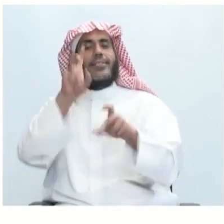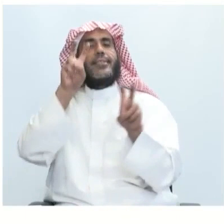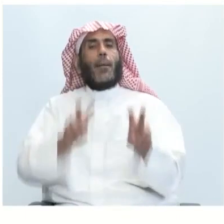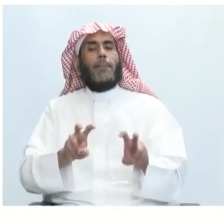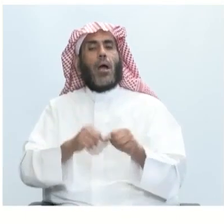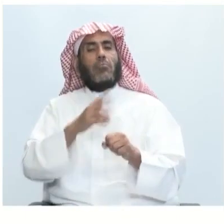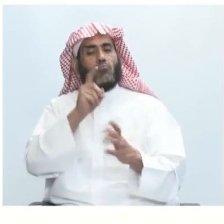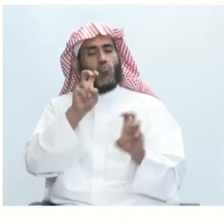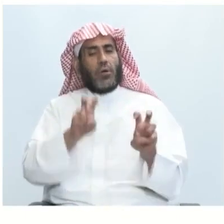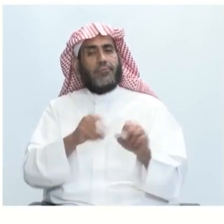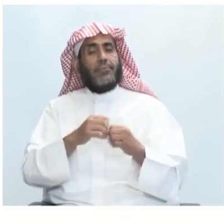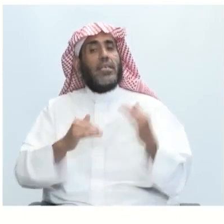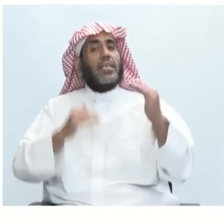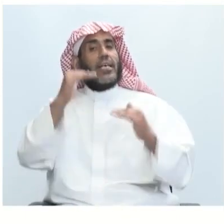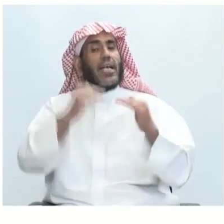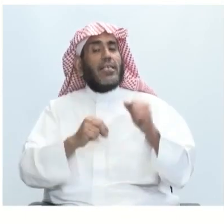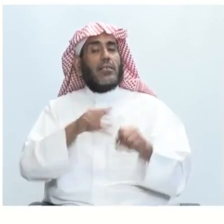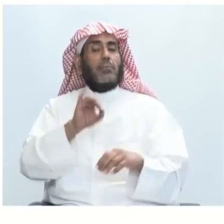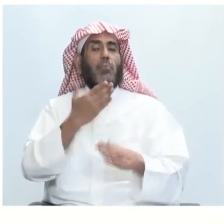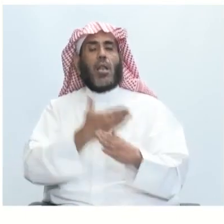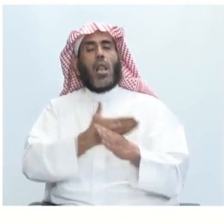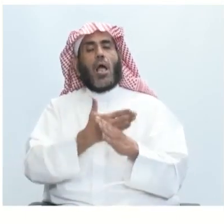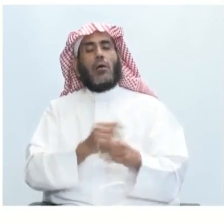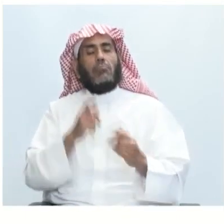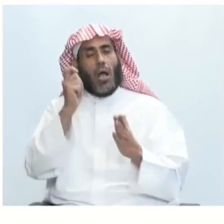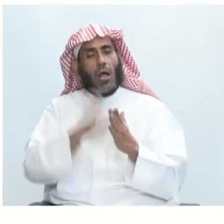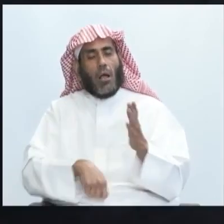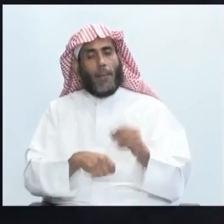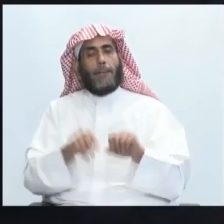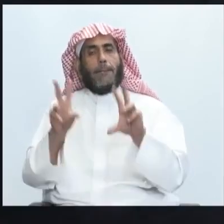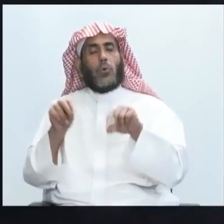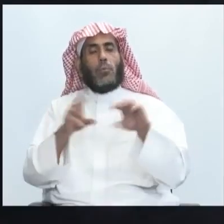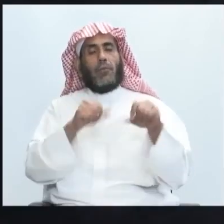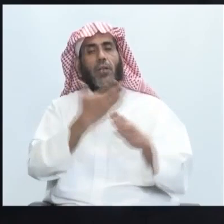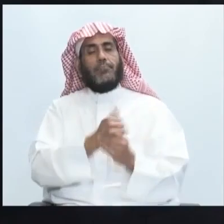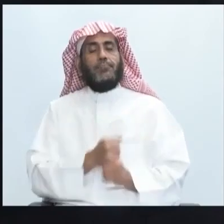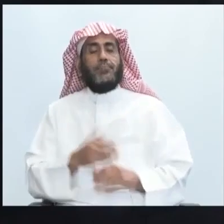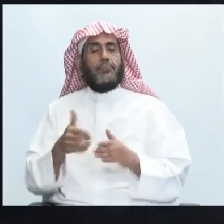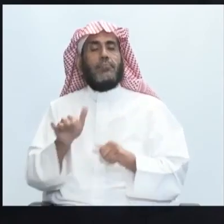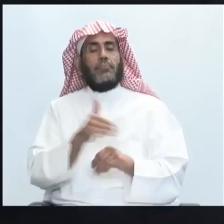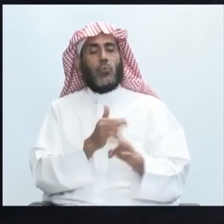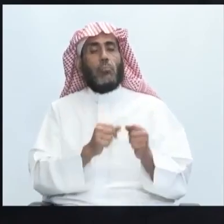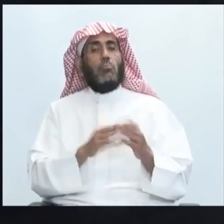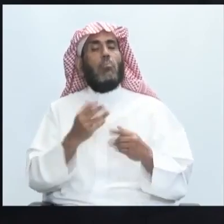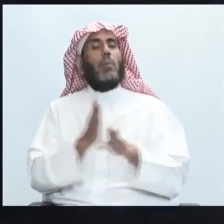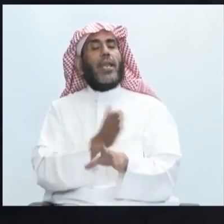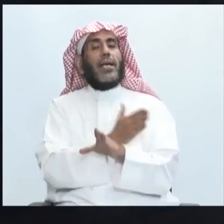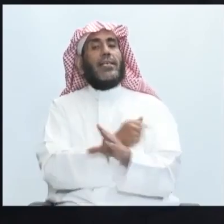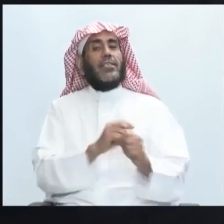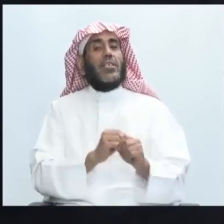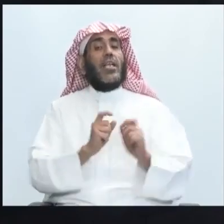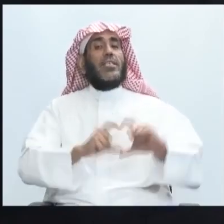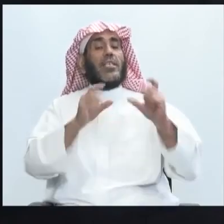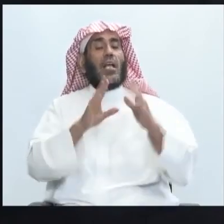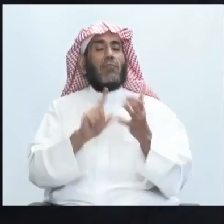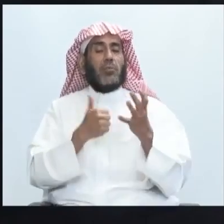لانه هنا قياس بالعله هنا تاتي احكام مشابهه في العله طيب نعود الى منهج الاستنتاج في البدايه